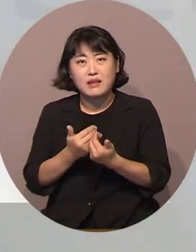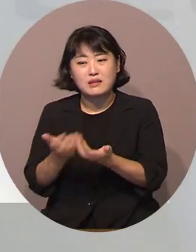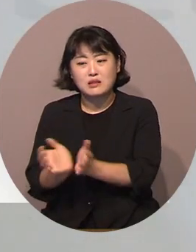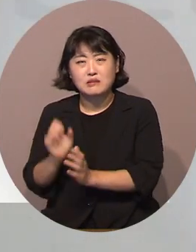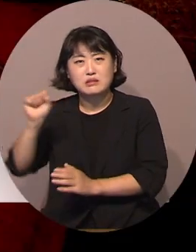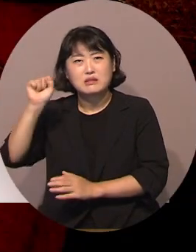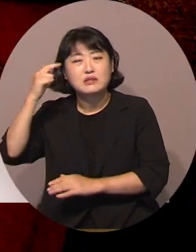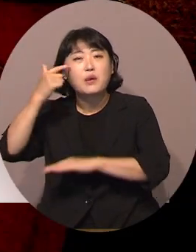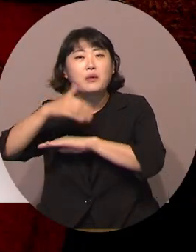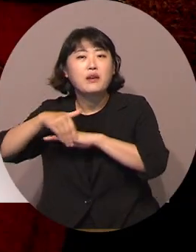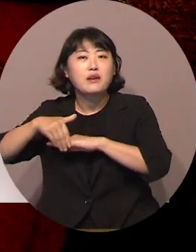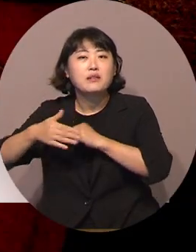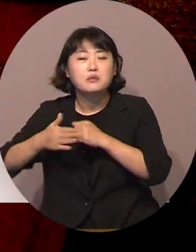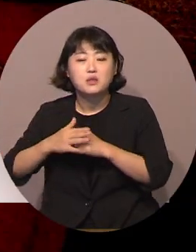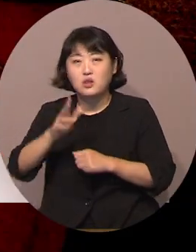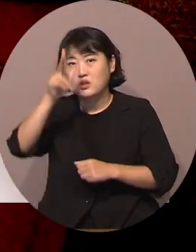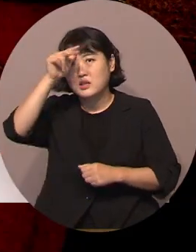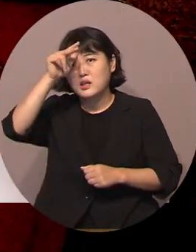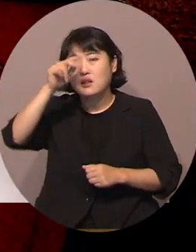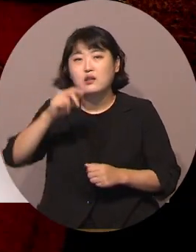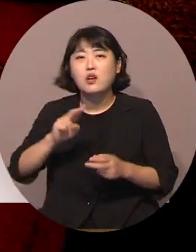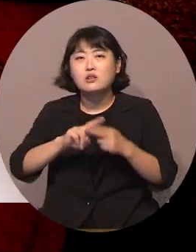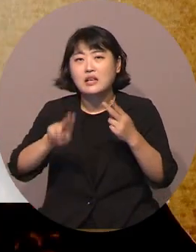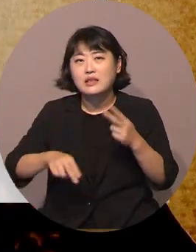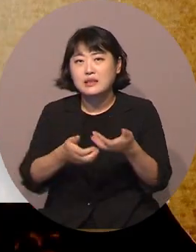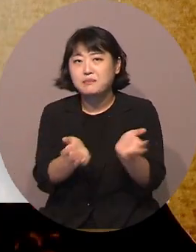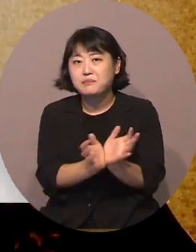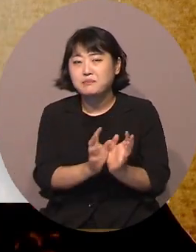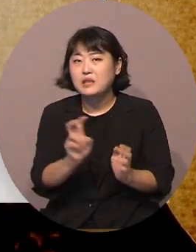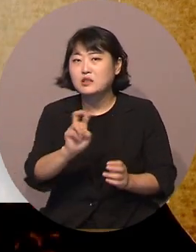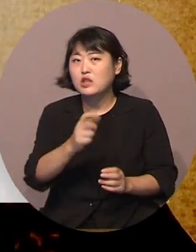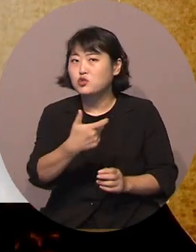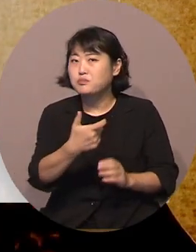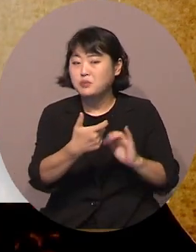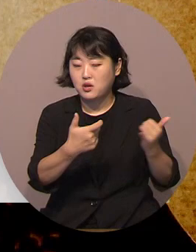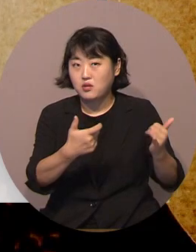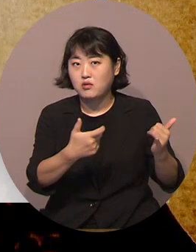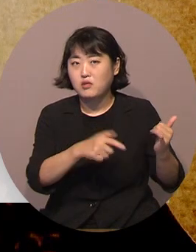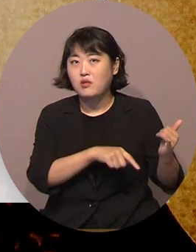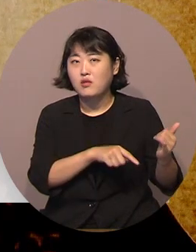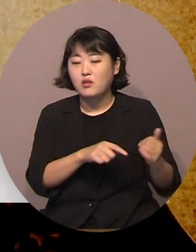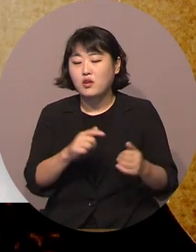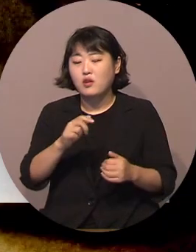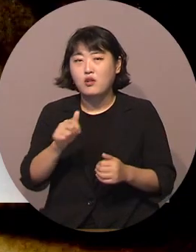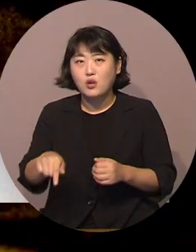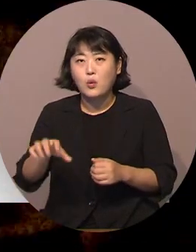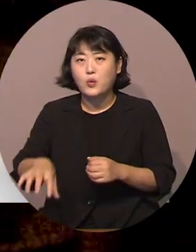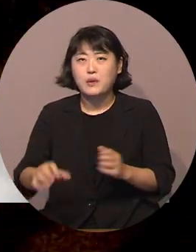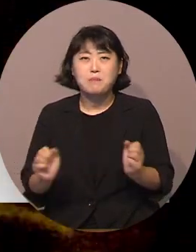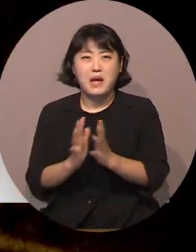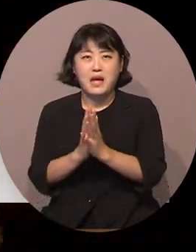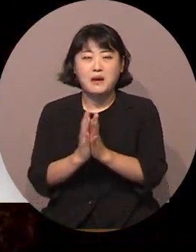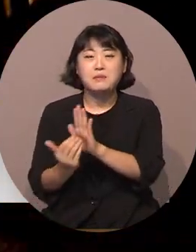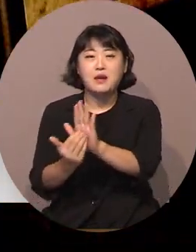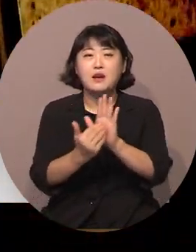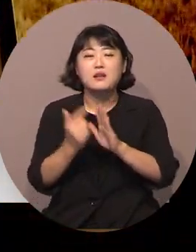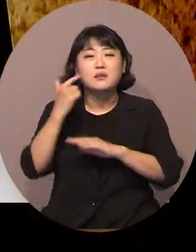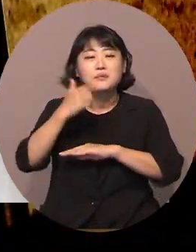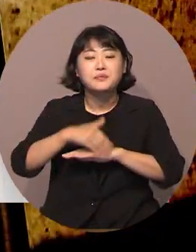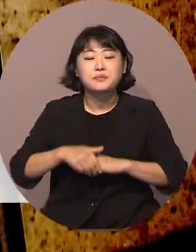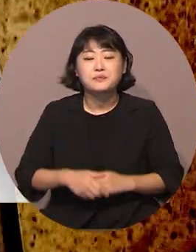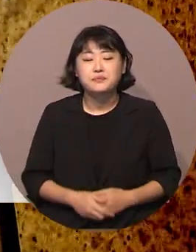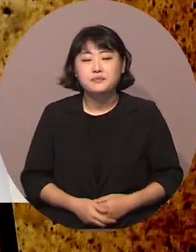집회를 예고해 경찰은 형사기동대 병력 예명을 현충원에 배치해 만일의 사태에 대비할